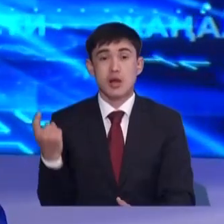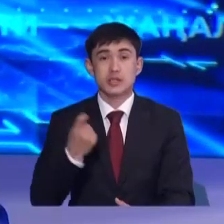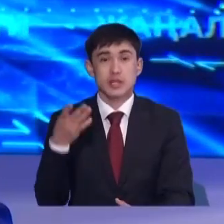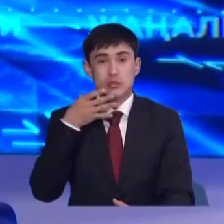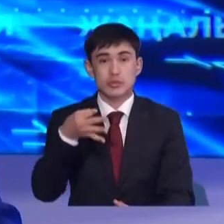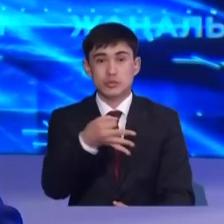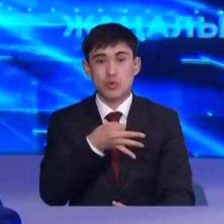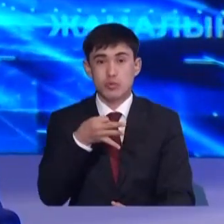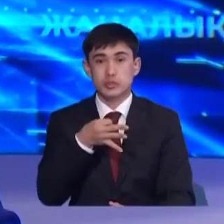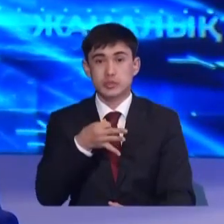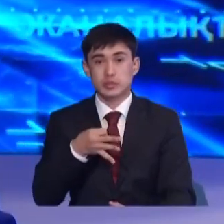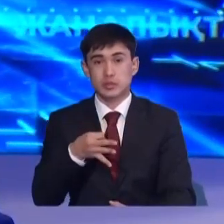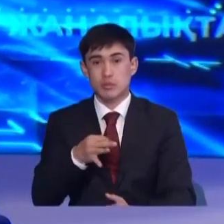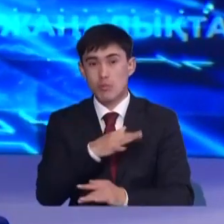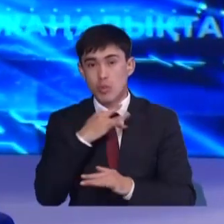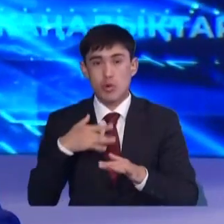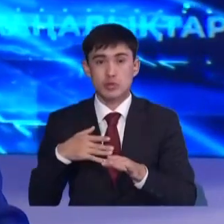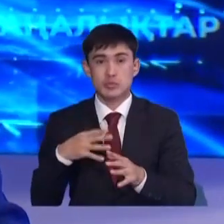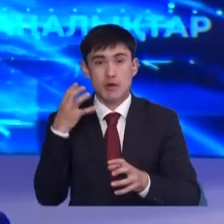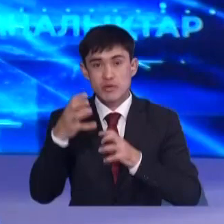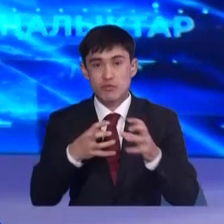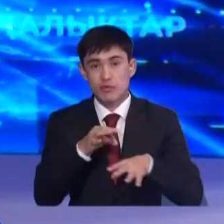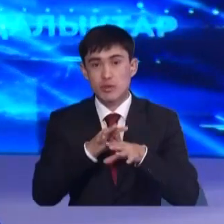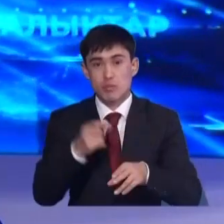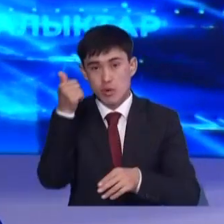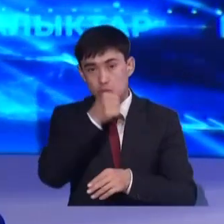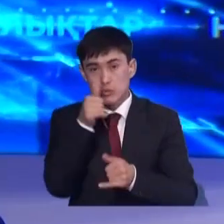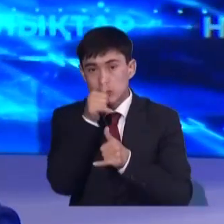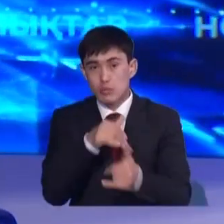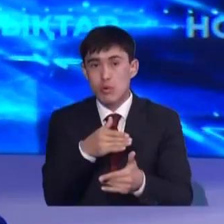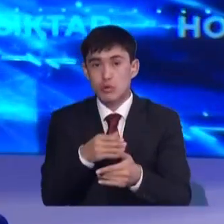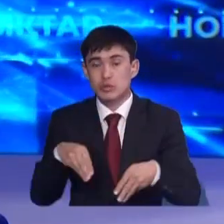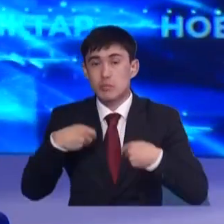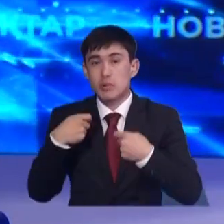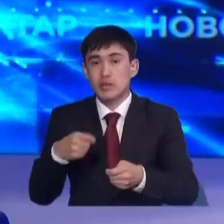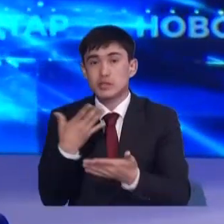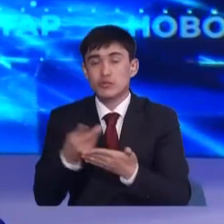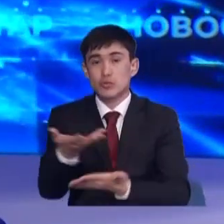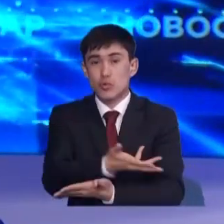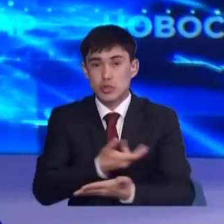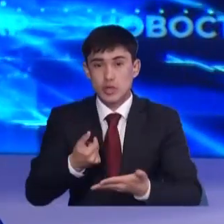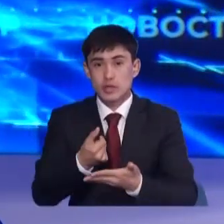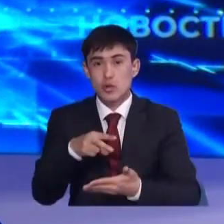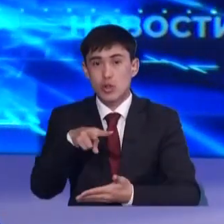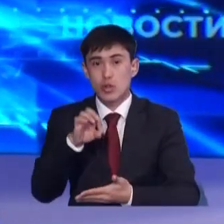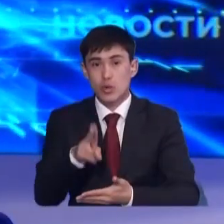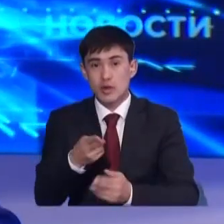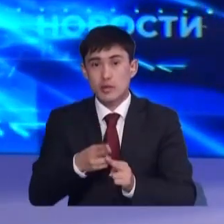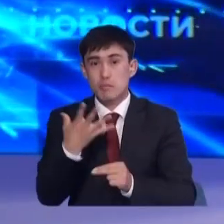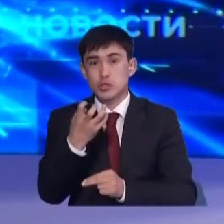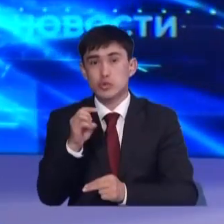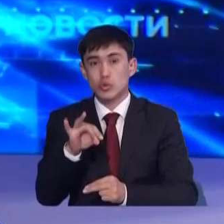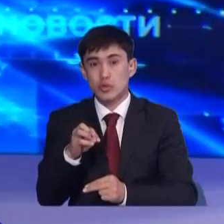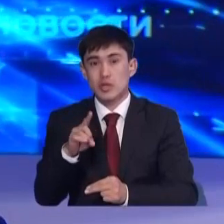Крестьяне Алматинской области бьют в набат. Многим из овощеводов в этом году не удается сдать собранный урожай лука. Около 500